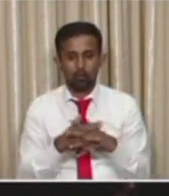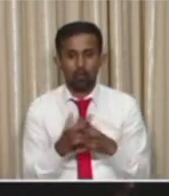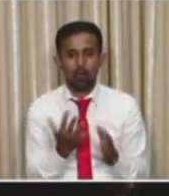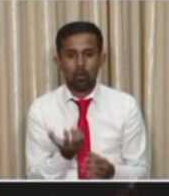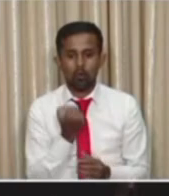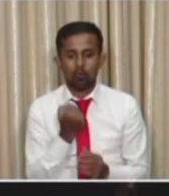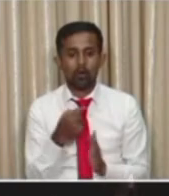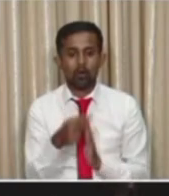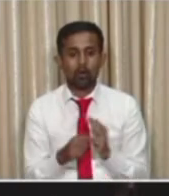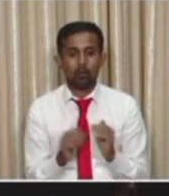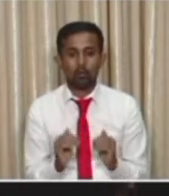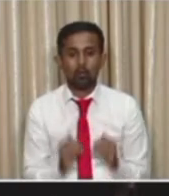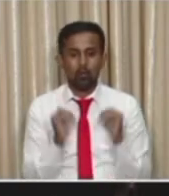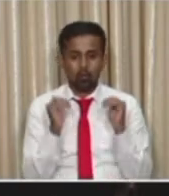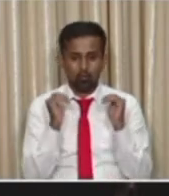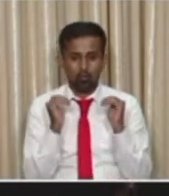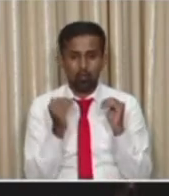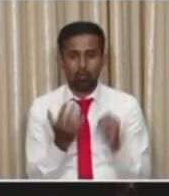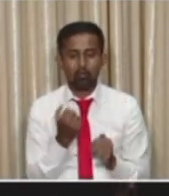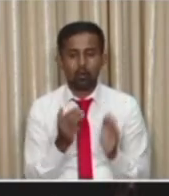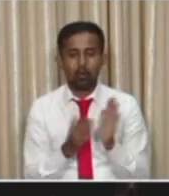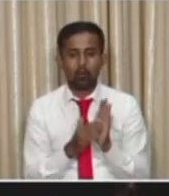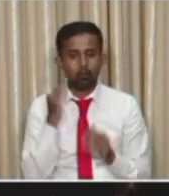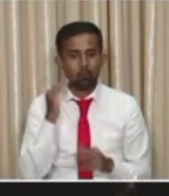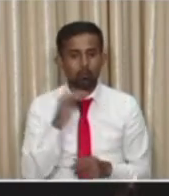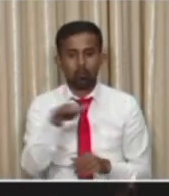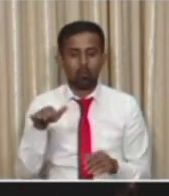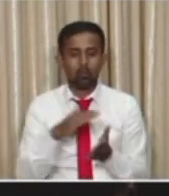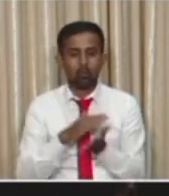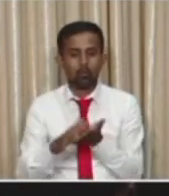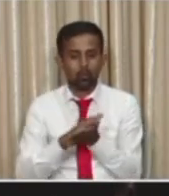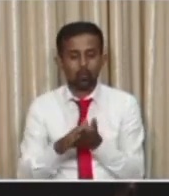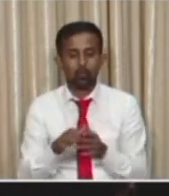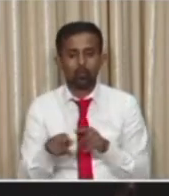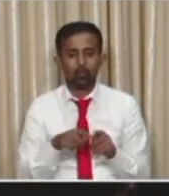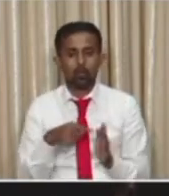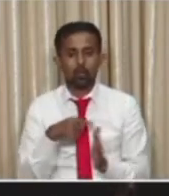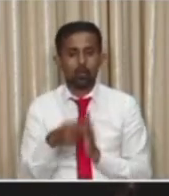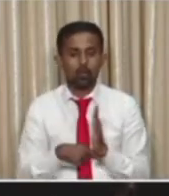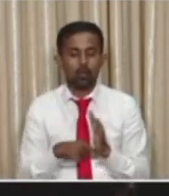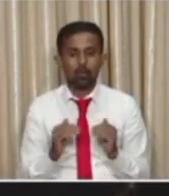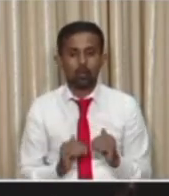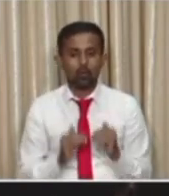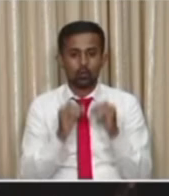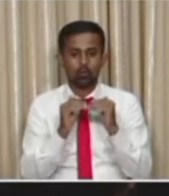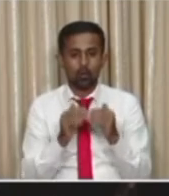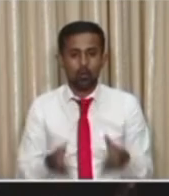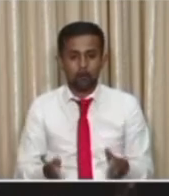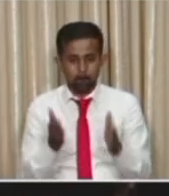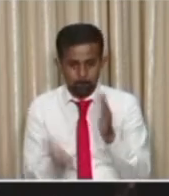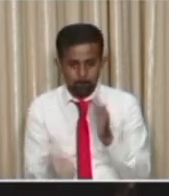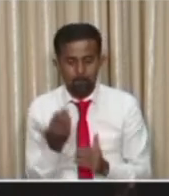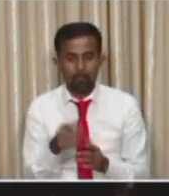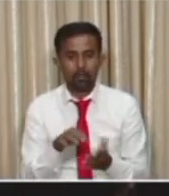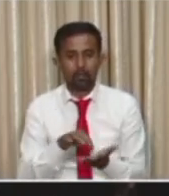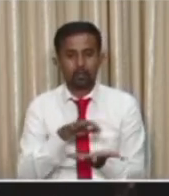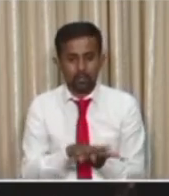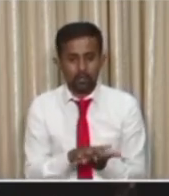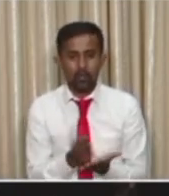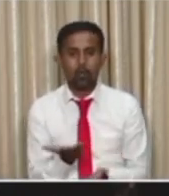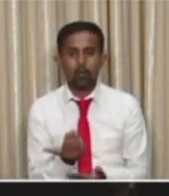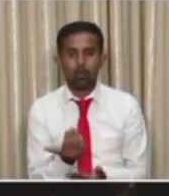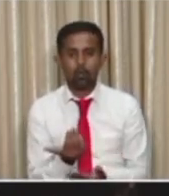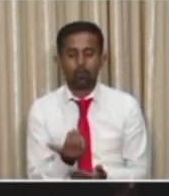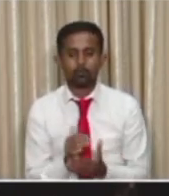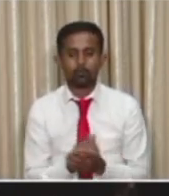அவ்வாறு கொண்டு வரப்படப்பட்டு அது நடைமுறைப்படுத்தப்படுகிற போது மட்டும்தான் இந்த நாட்டை வளர்ச்சி பாதையில் கொண்டு செல்ல முடியும் என்பது நிச்சயமான ஒரு நம்பிக்கை. அதற்கு அமைவாகத்தான்